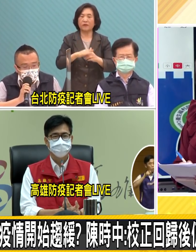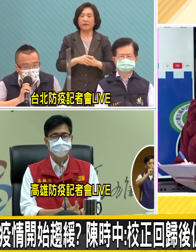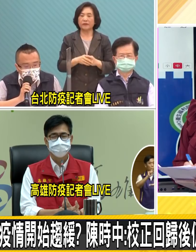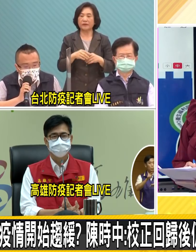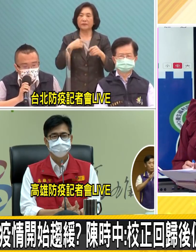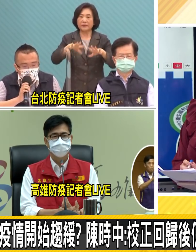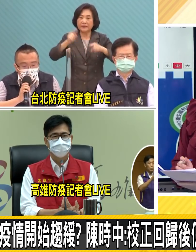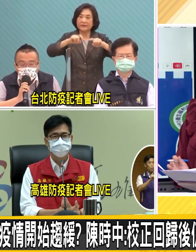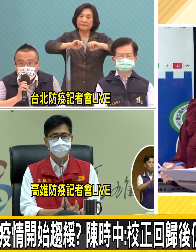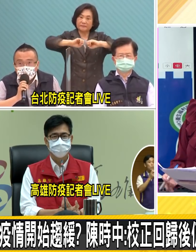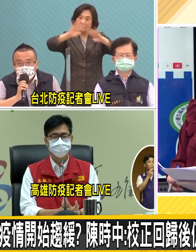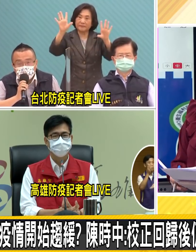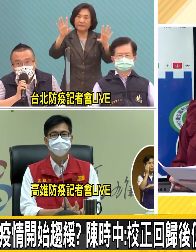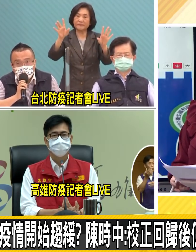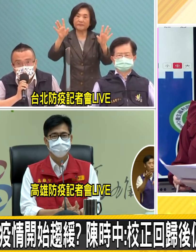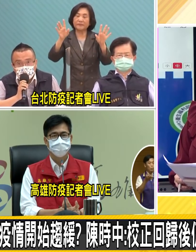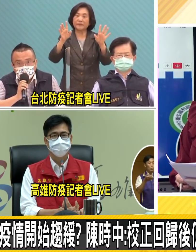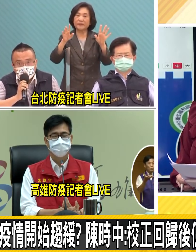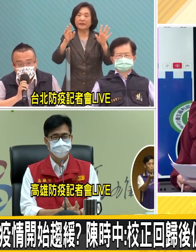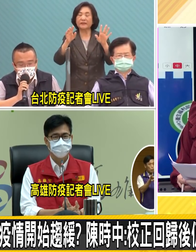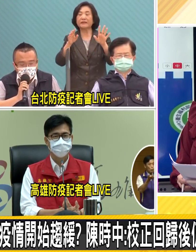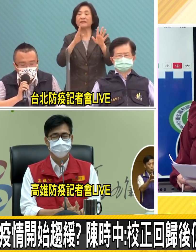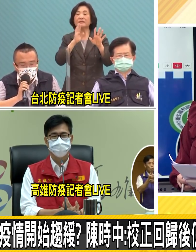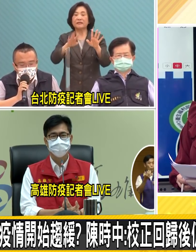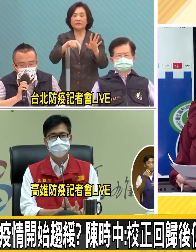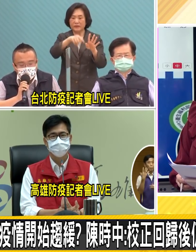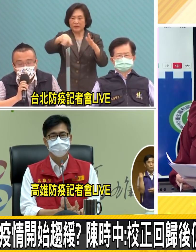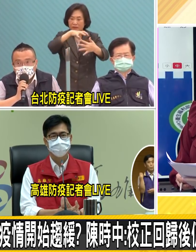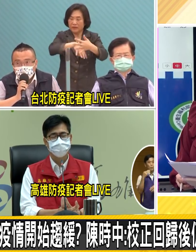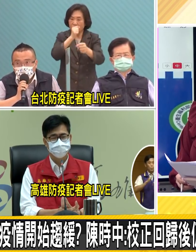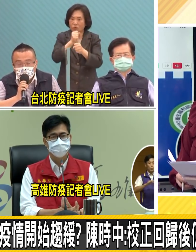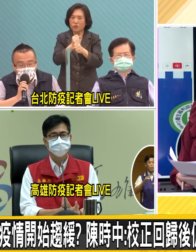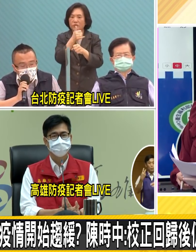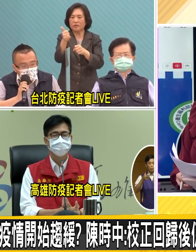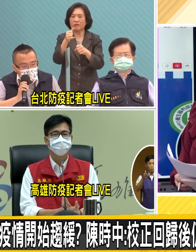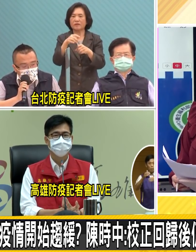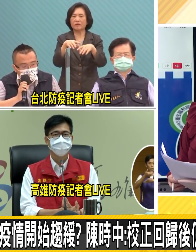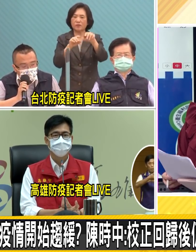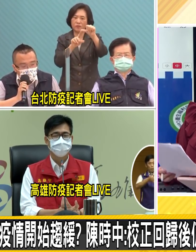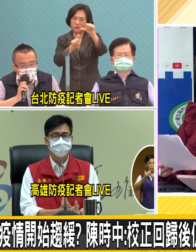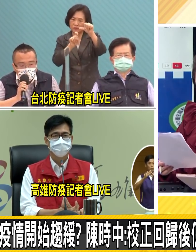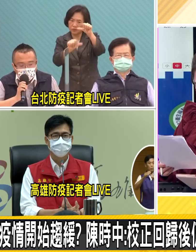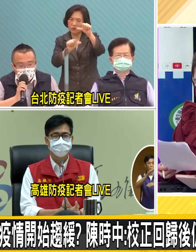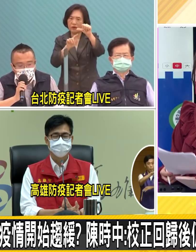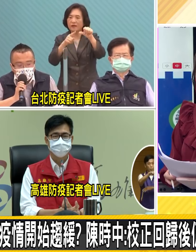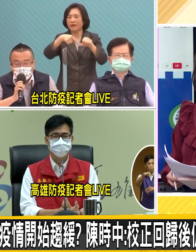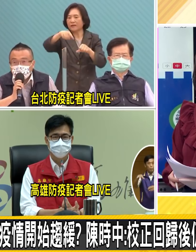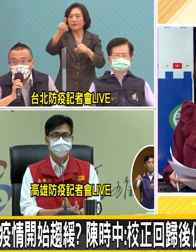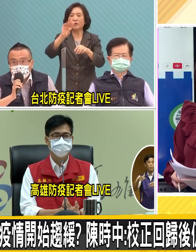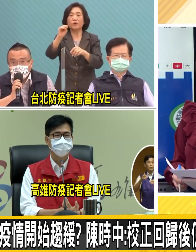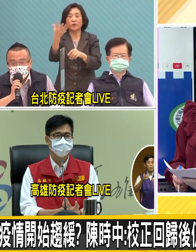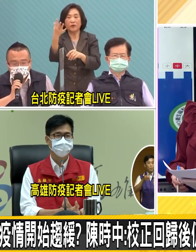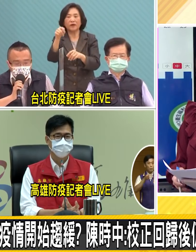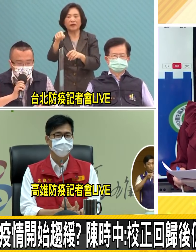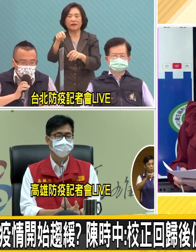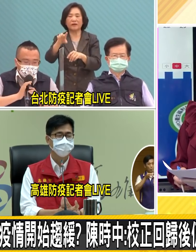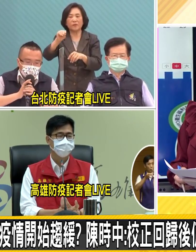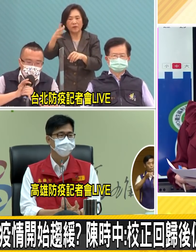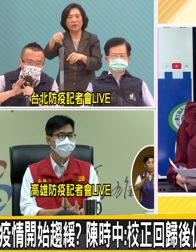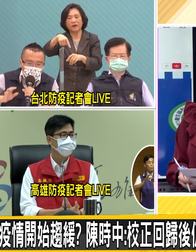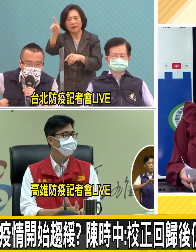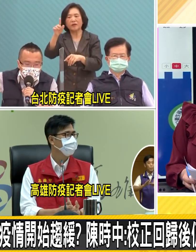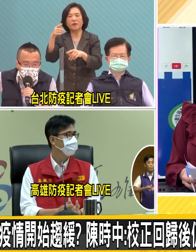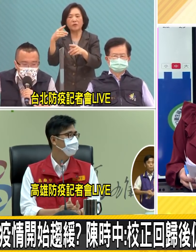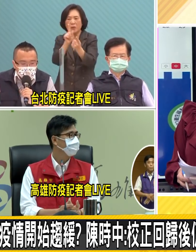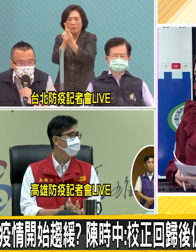就去裁剪了，5月24号等了这么久，你才告诉他你确诊了，有多少人？ 需要这样隔十天吗？ 5人。